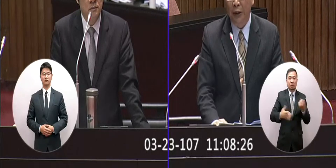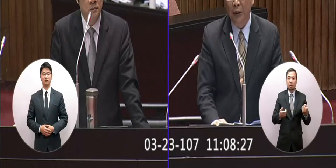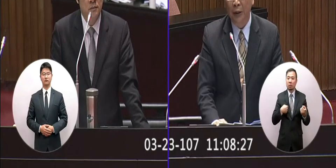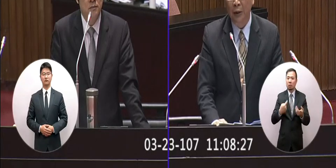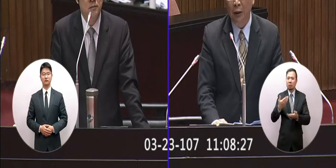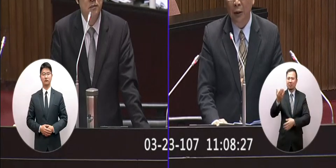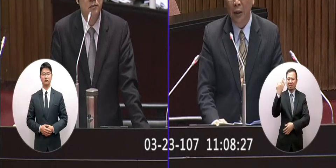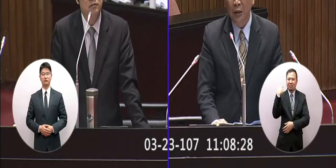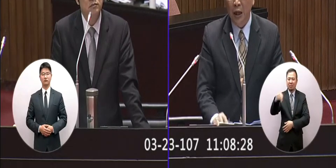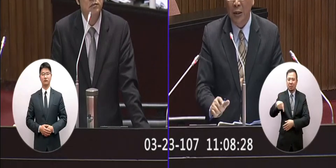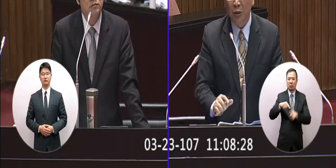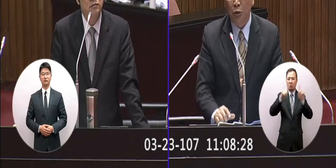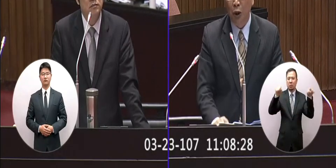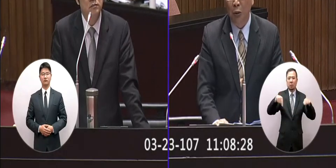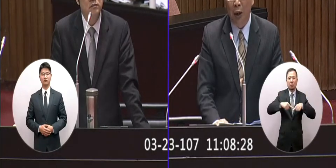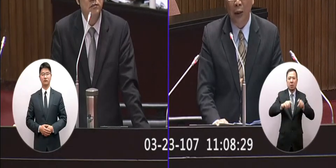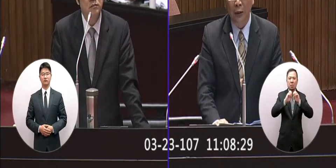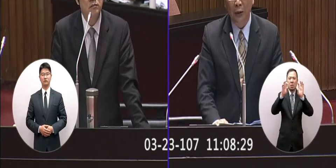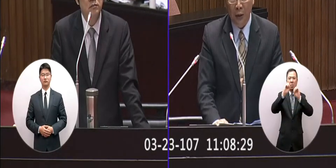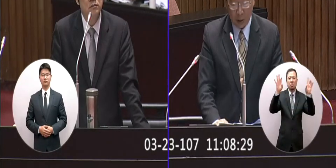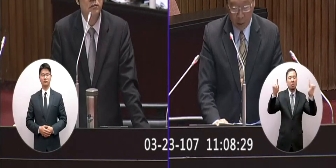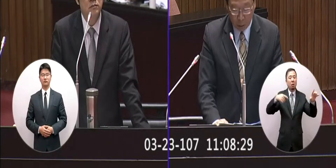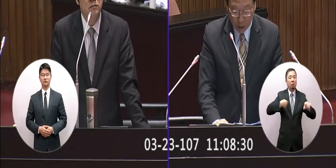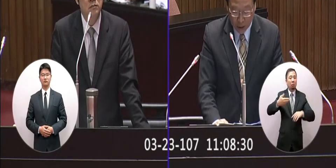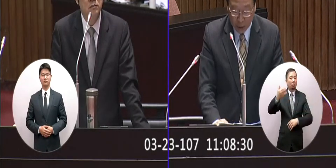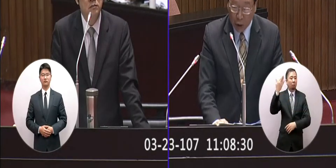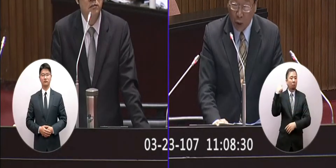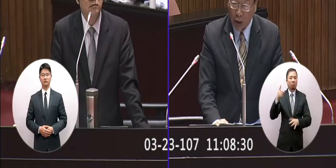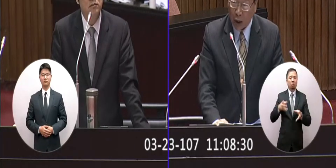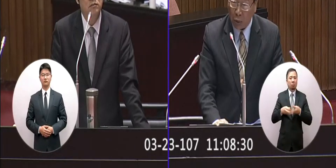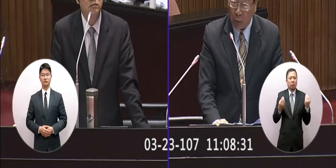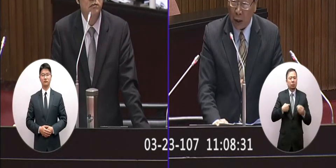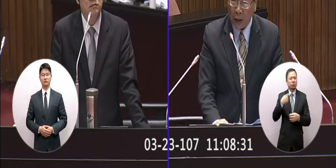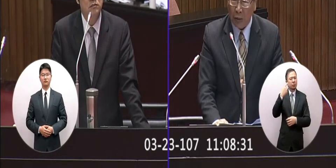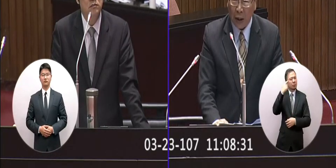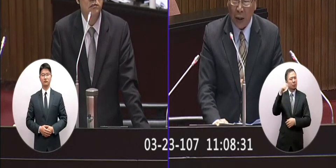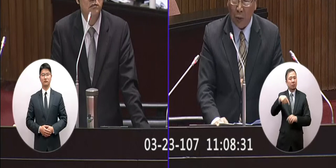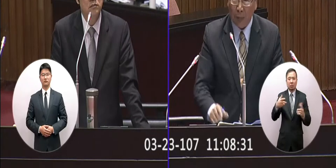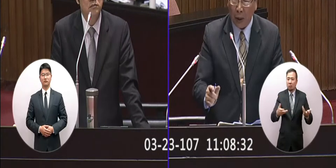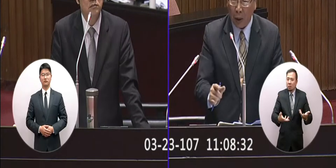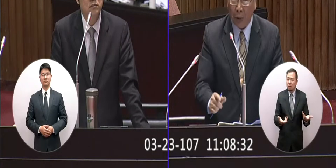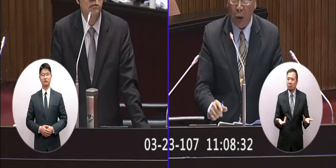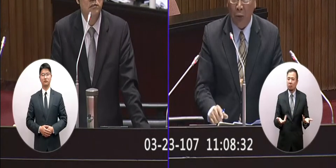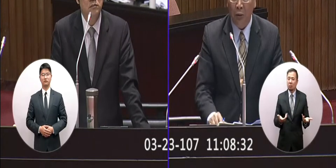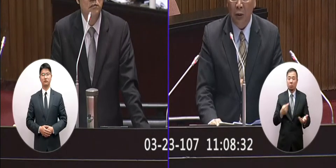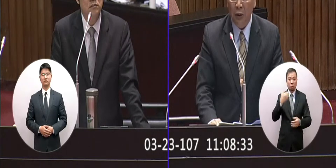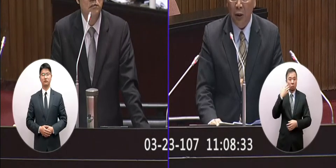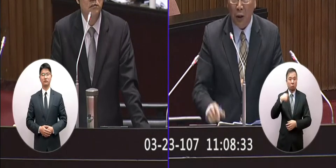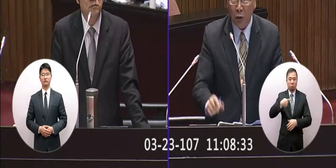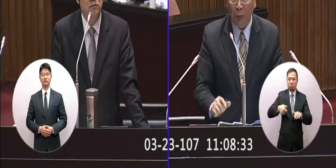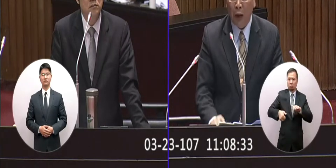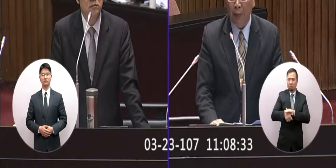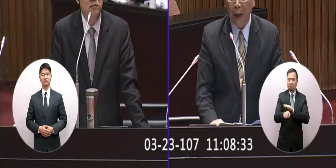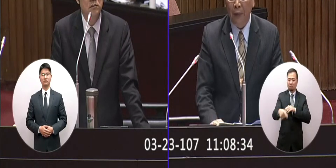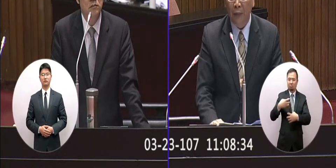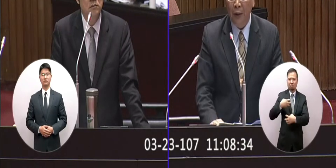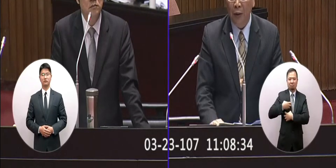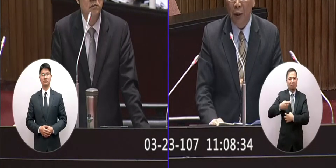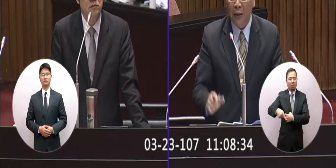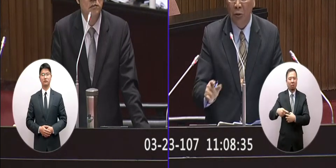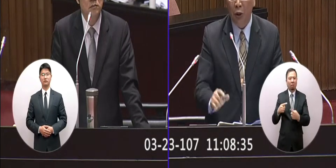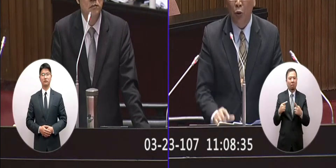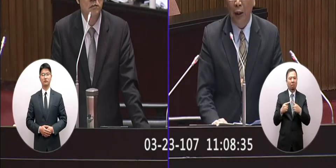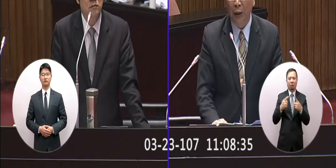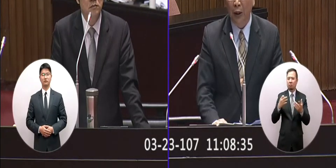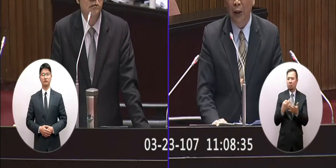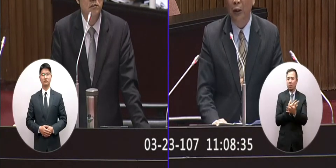来没有的哦。像这种状况，我一直认为说，这个会不会造成因为兵员不够？你又招不到兵，